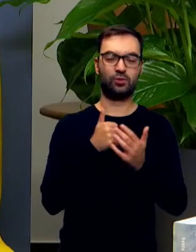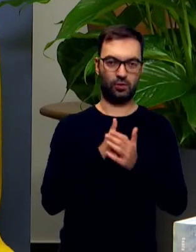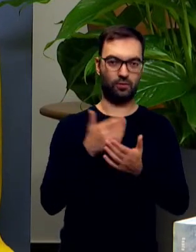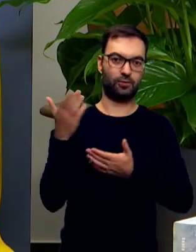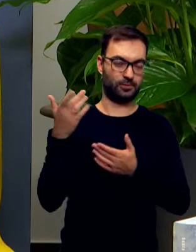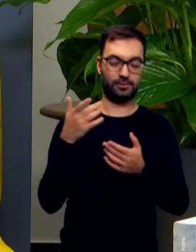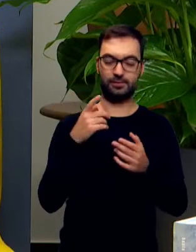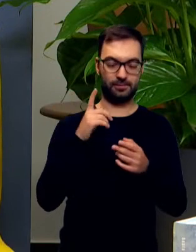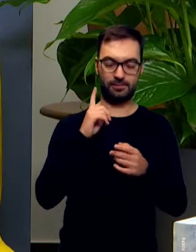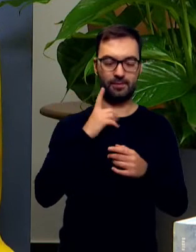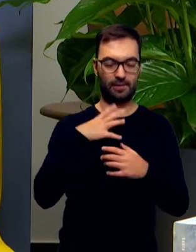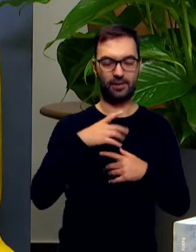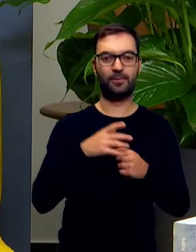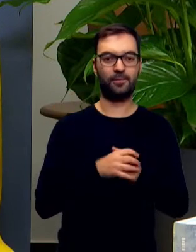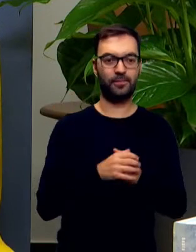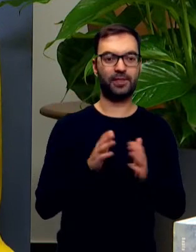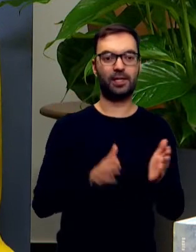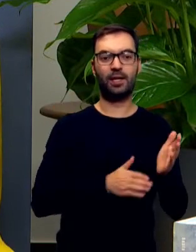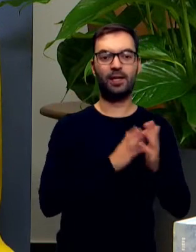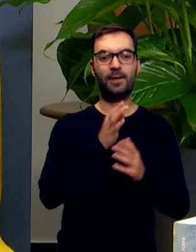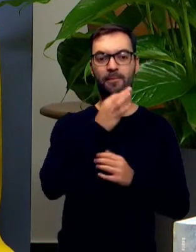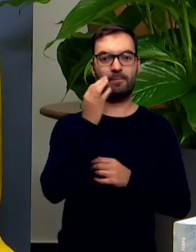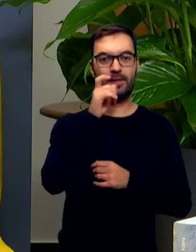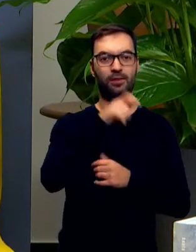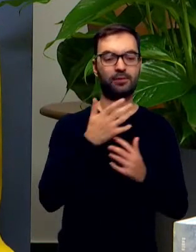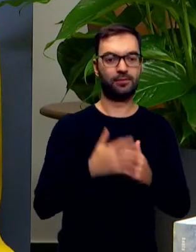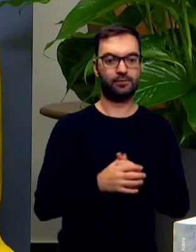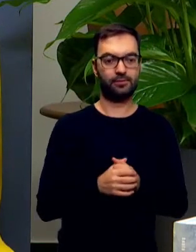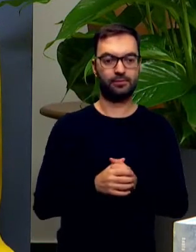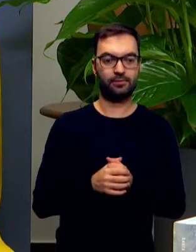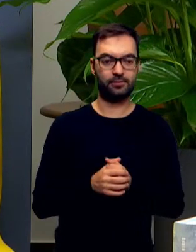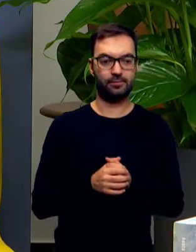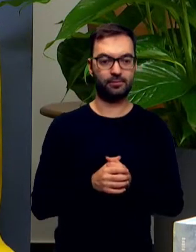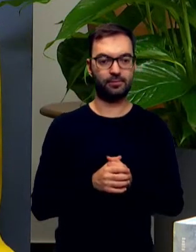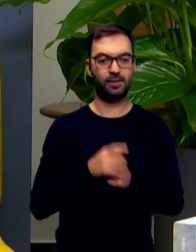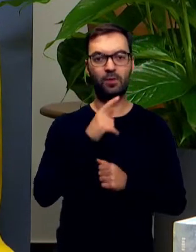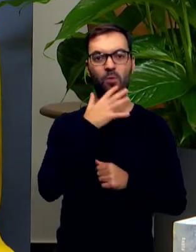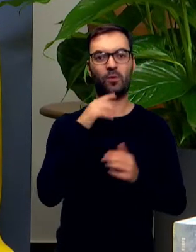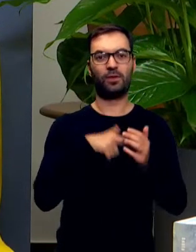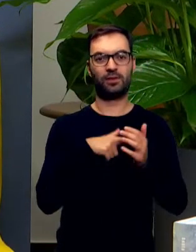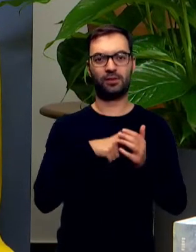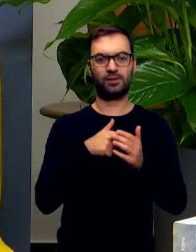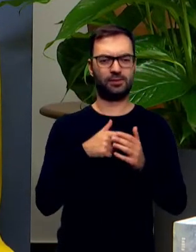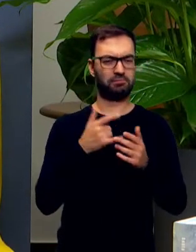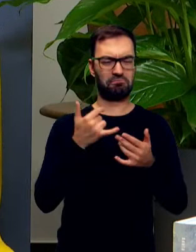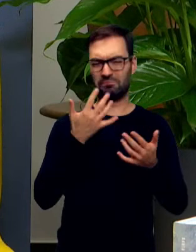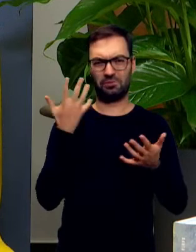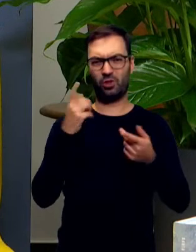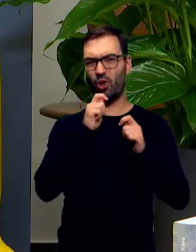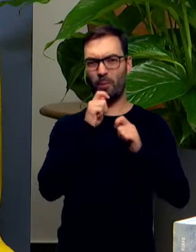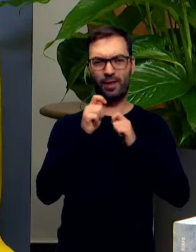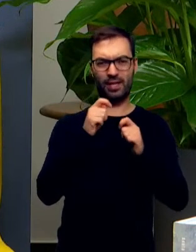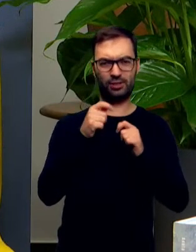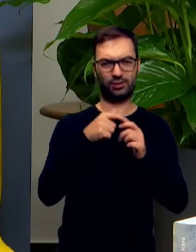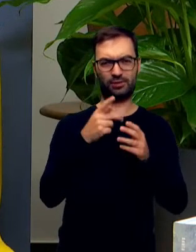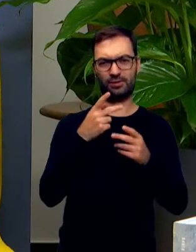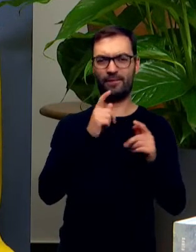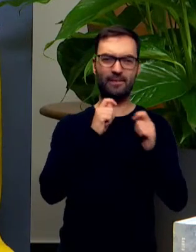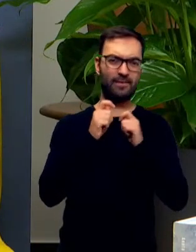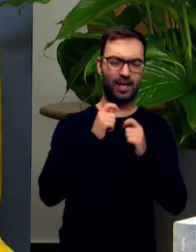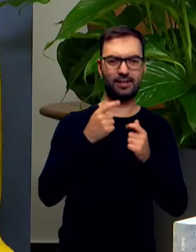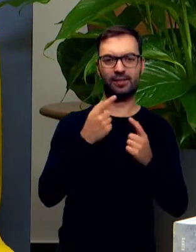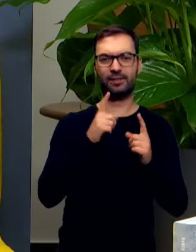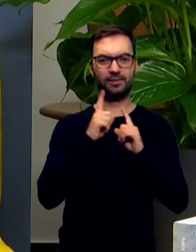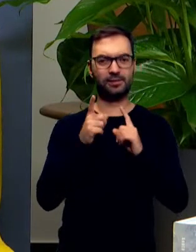państwa zapewniam. Natomiast chciałabym pani Beato zapytać, to też pani gdzieś wspomina w jakichś komentarzach już do tej książki,